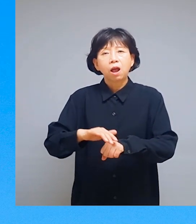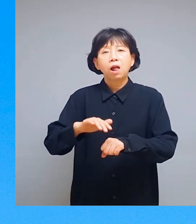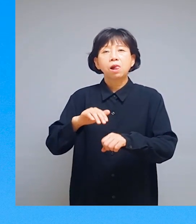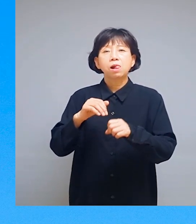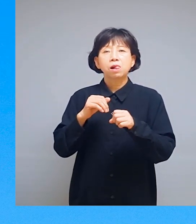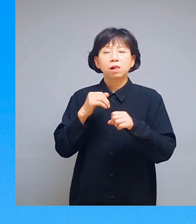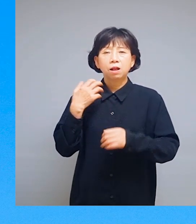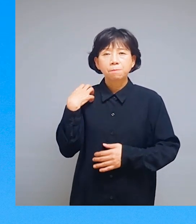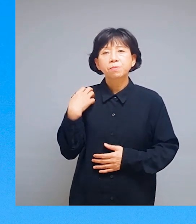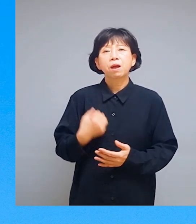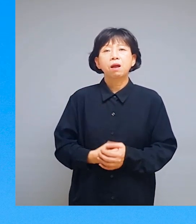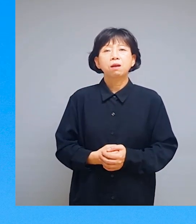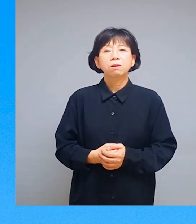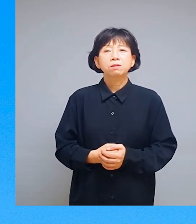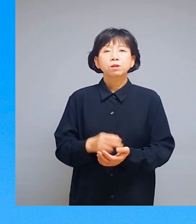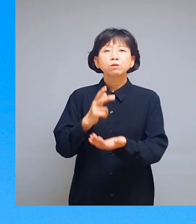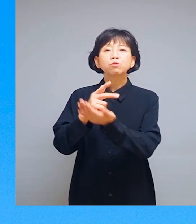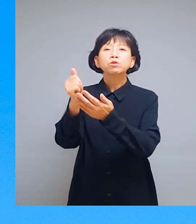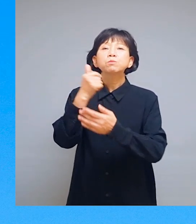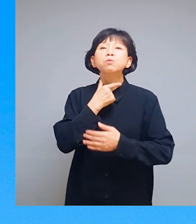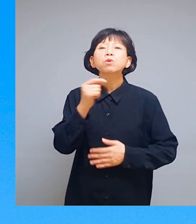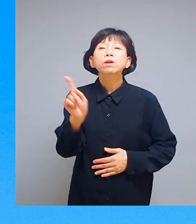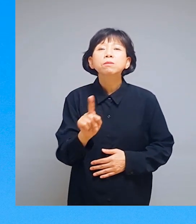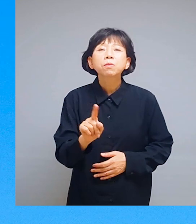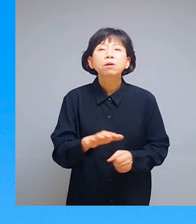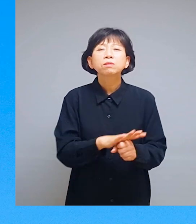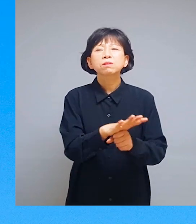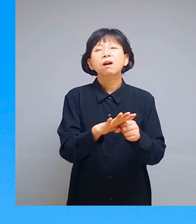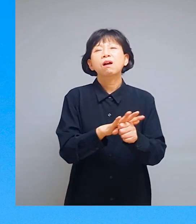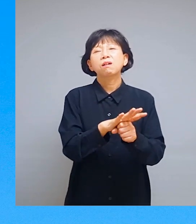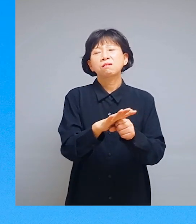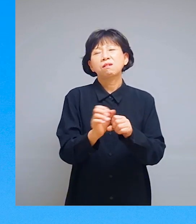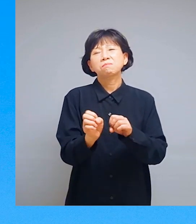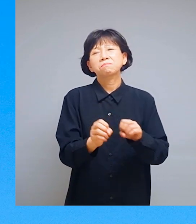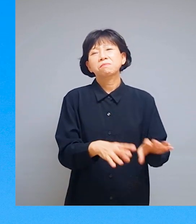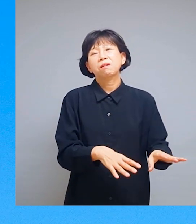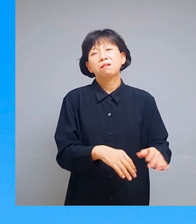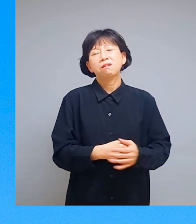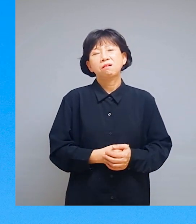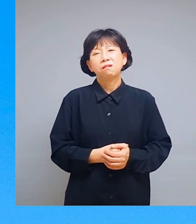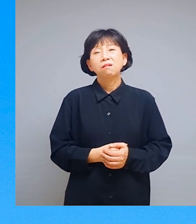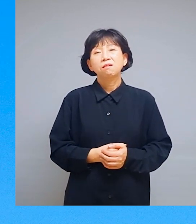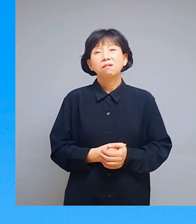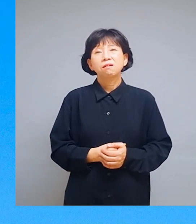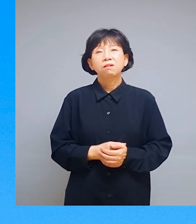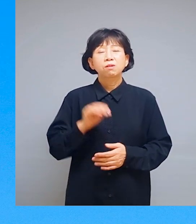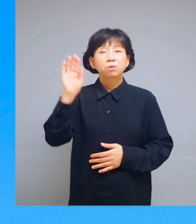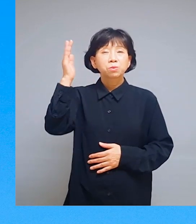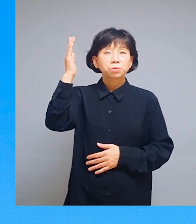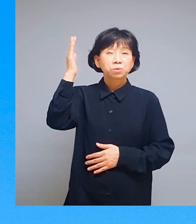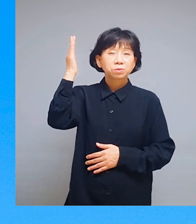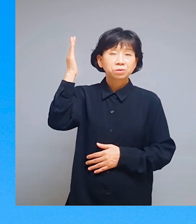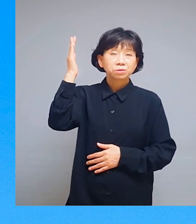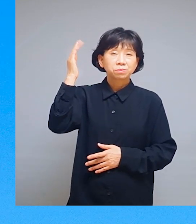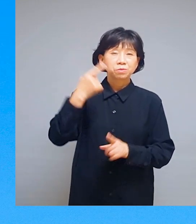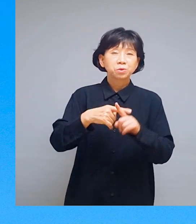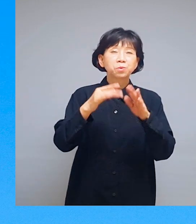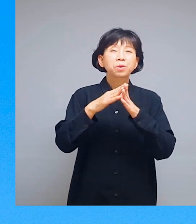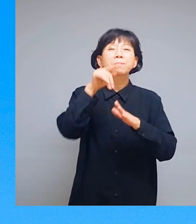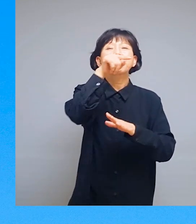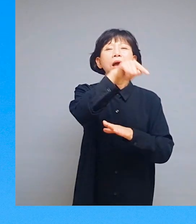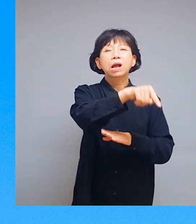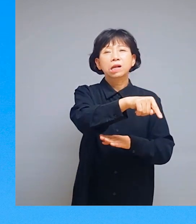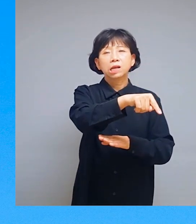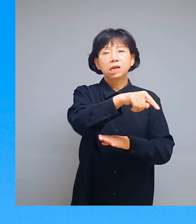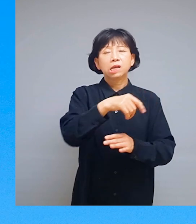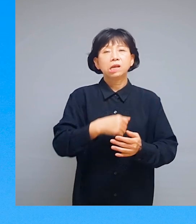있습니다. 하지만 정작 주님이 원하시는 사랑을 잃어버린 거죠. 여러분 요즘에 이 교회 밖에서